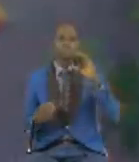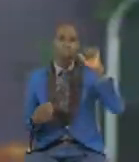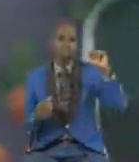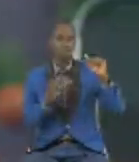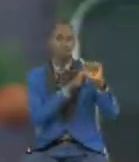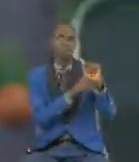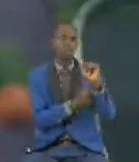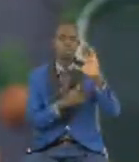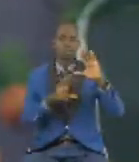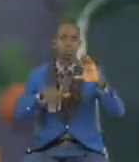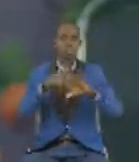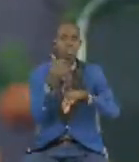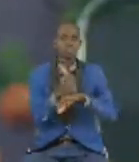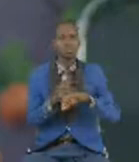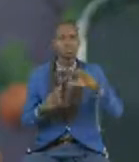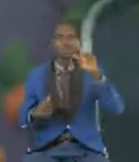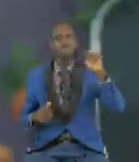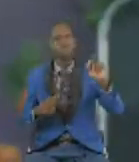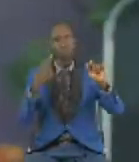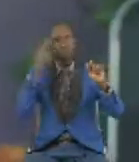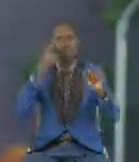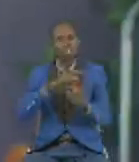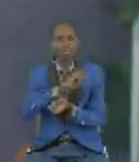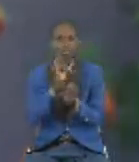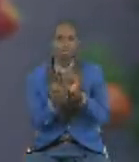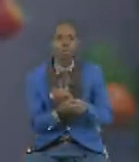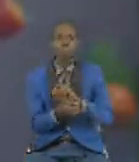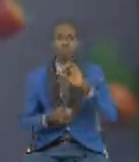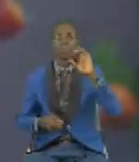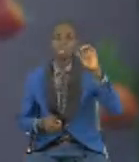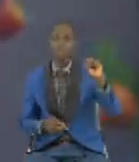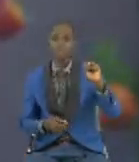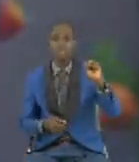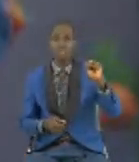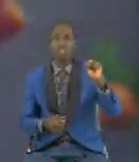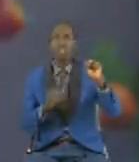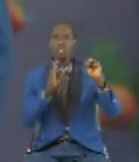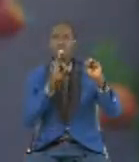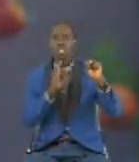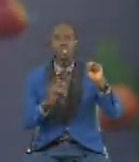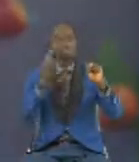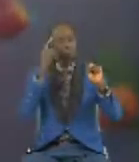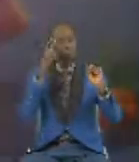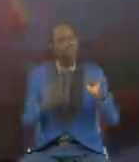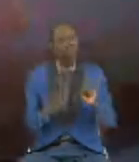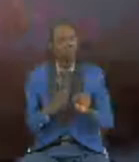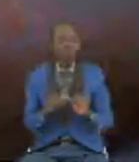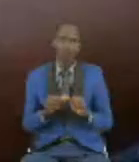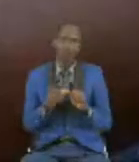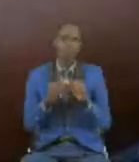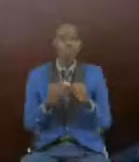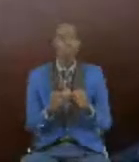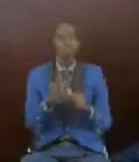confirmation, et le T pour la transformation. Et le S, c'est pour le soutien. Le